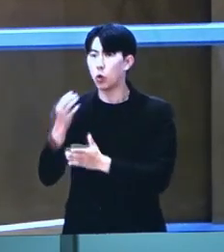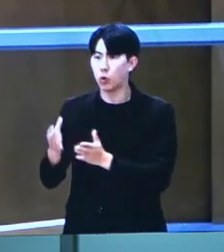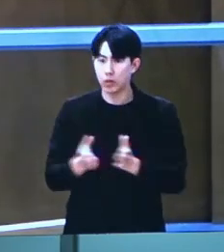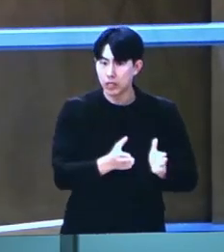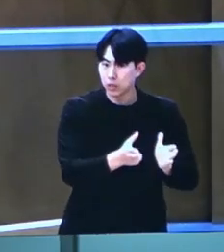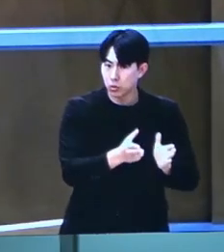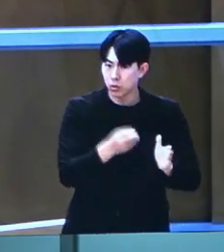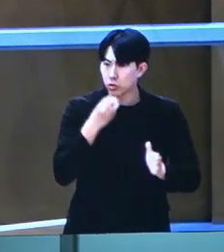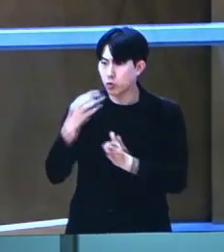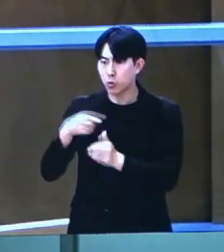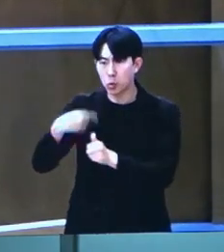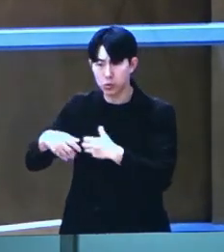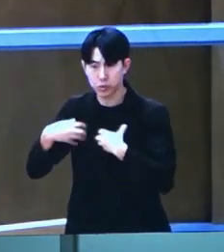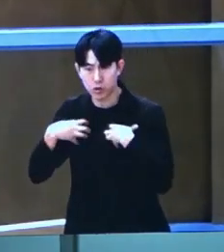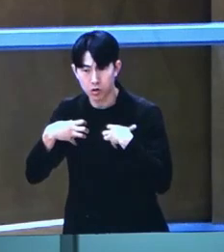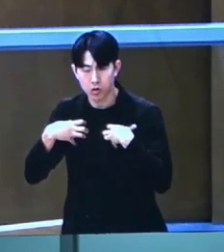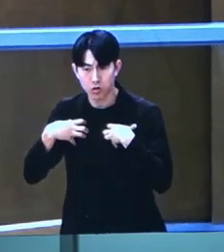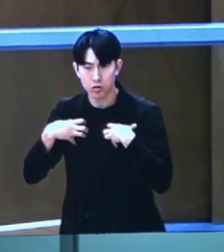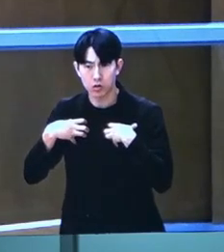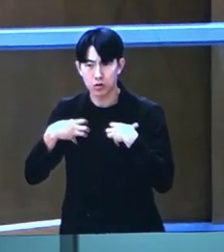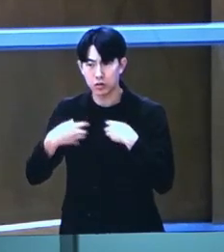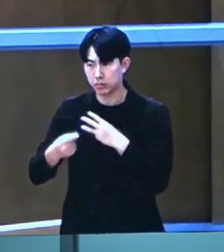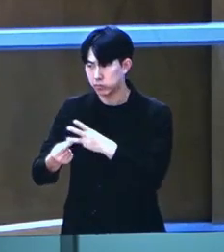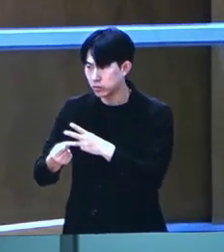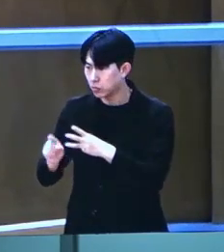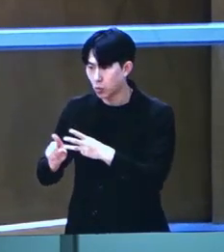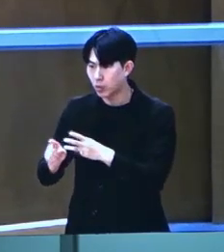경기도 교육청, 기초지자체,